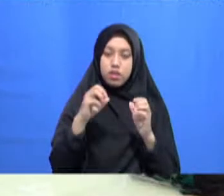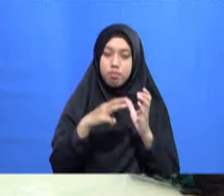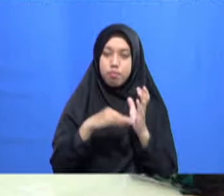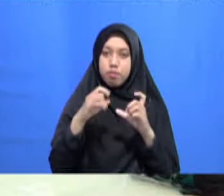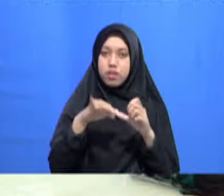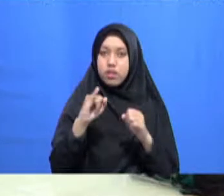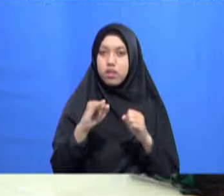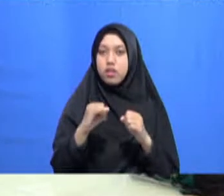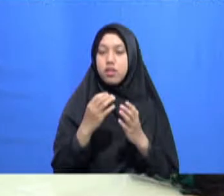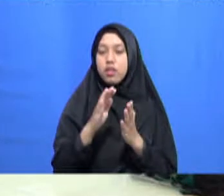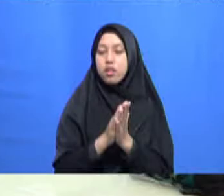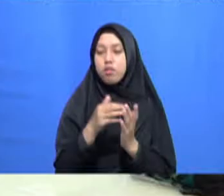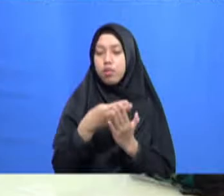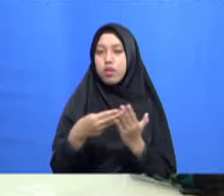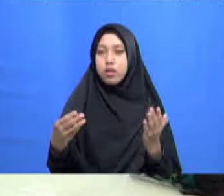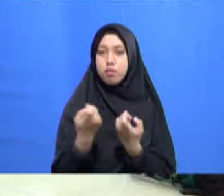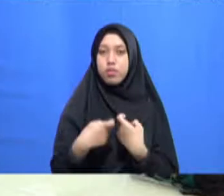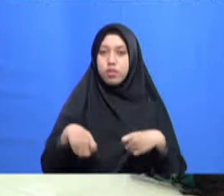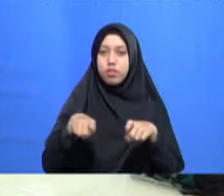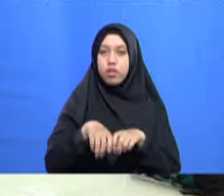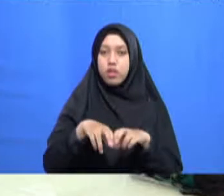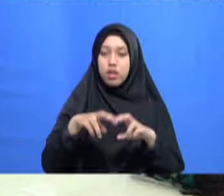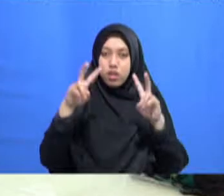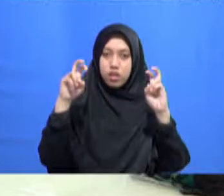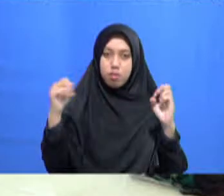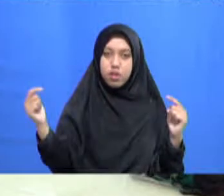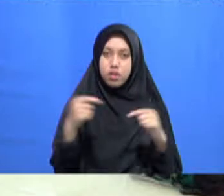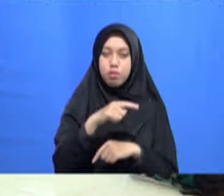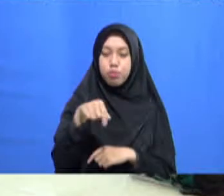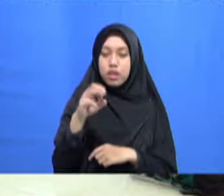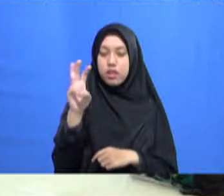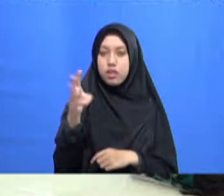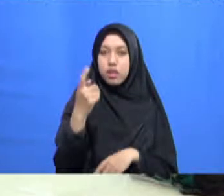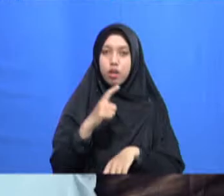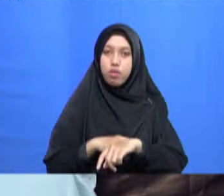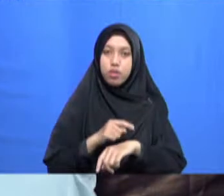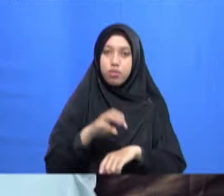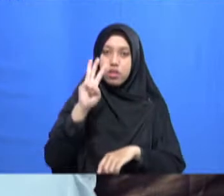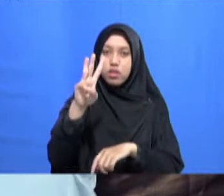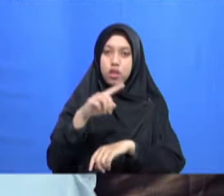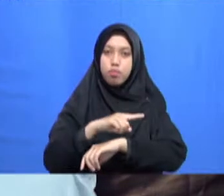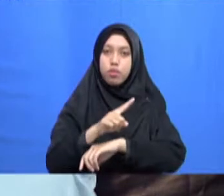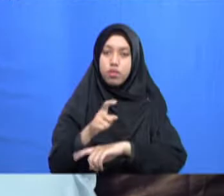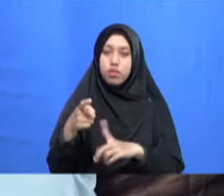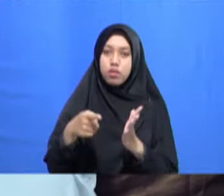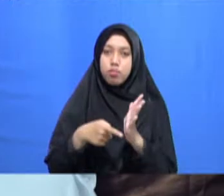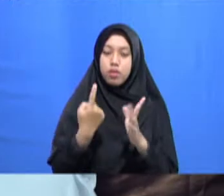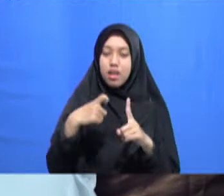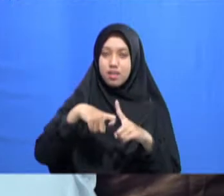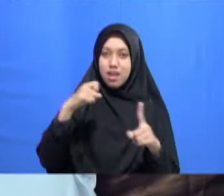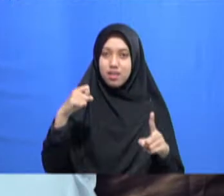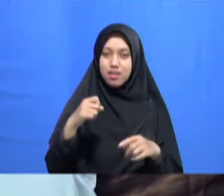dengan tema debat putaran ketiga ini. Waktu Bapak 3 menit dimulai dari